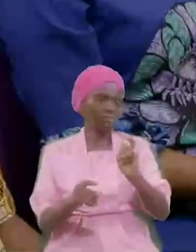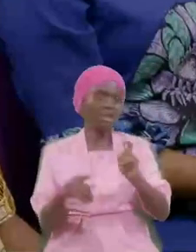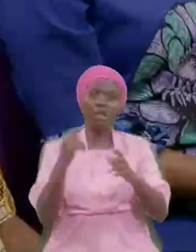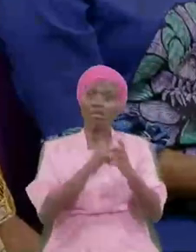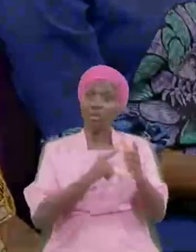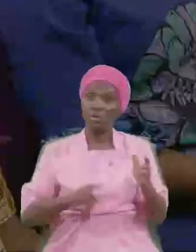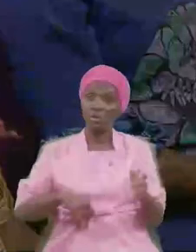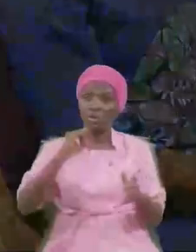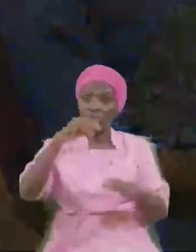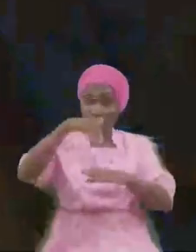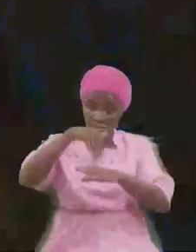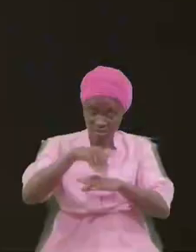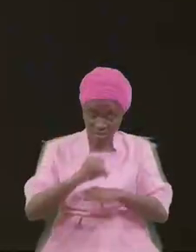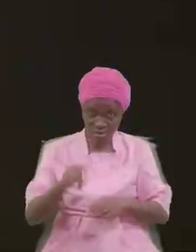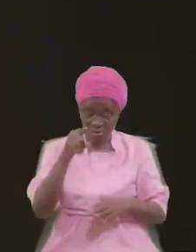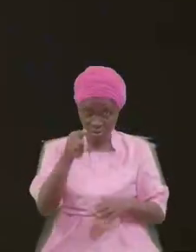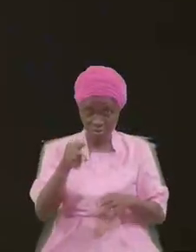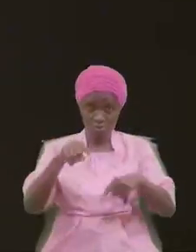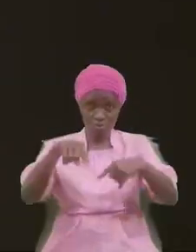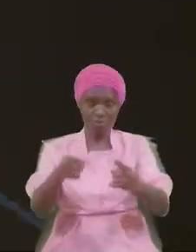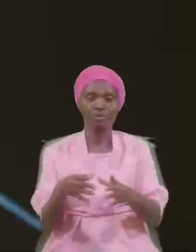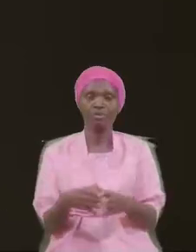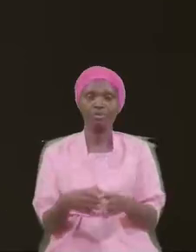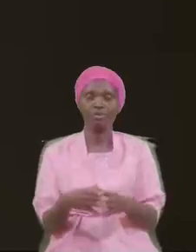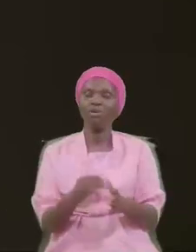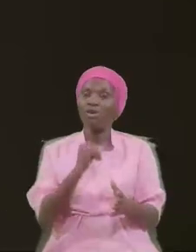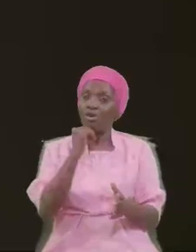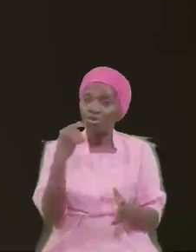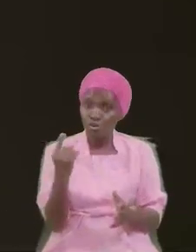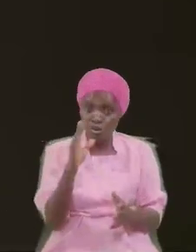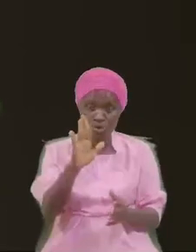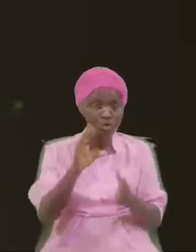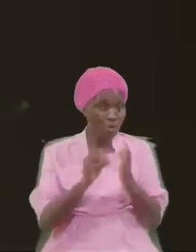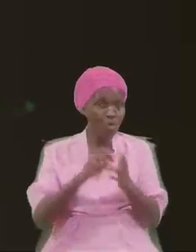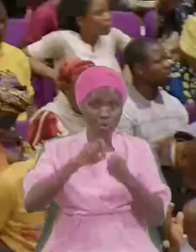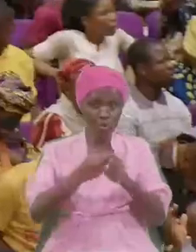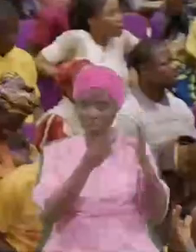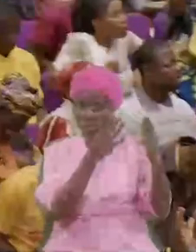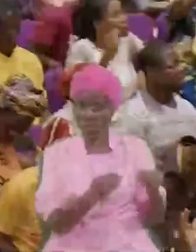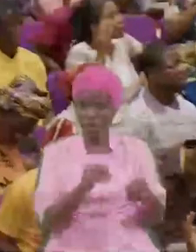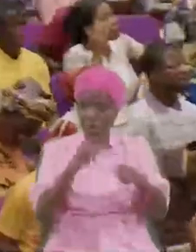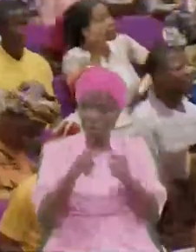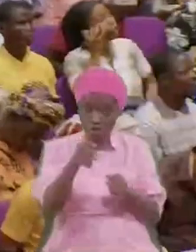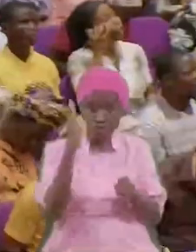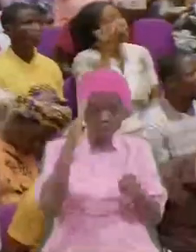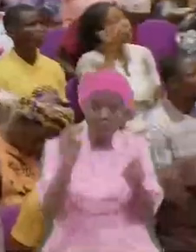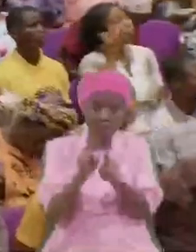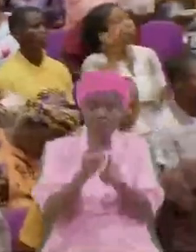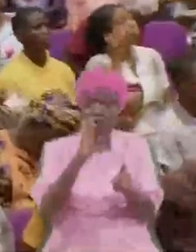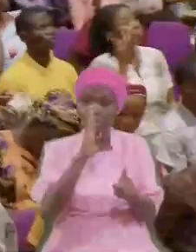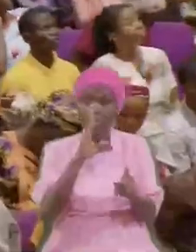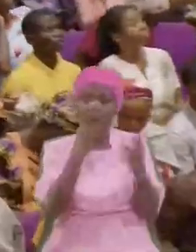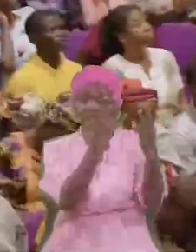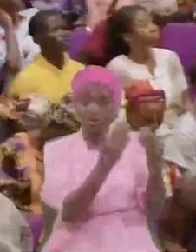Non seulement que vos problèmes seront résolus, vous serez la solution aux problèmes des autres.